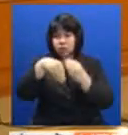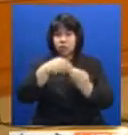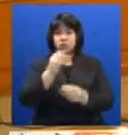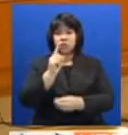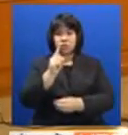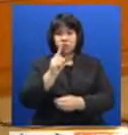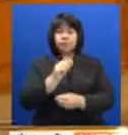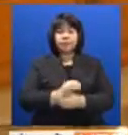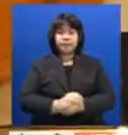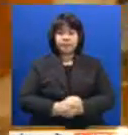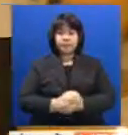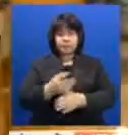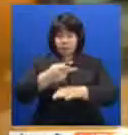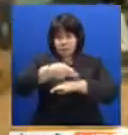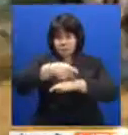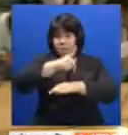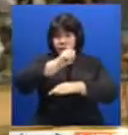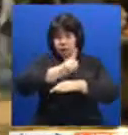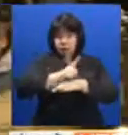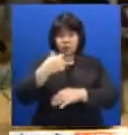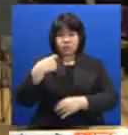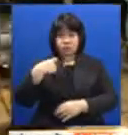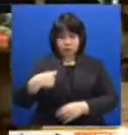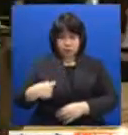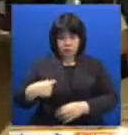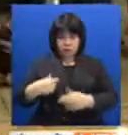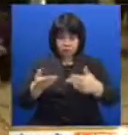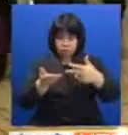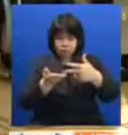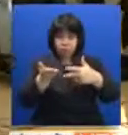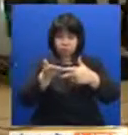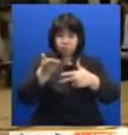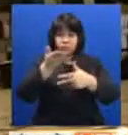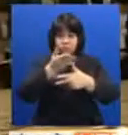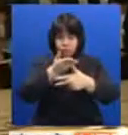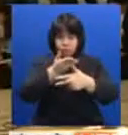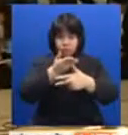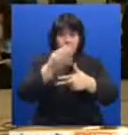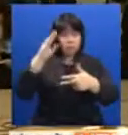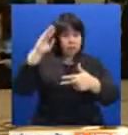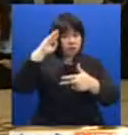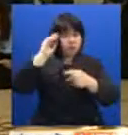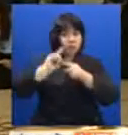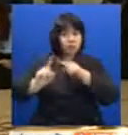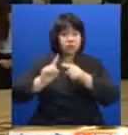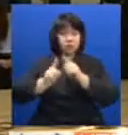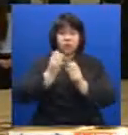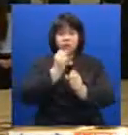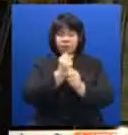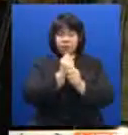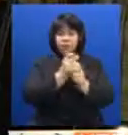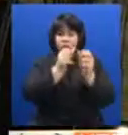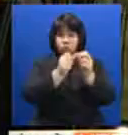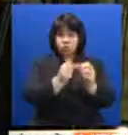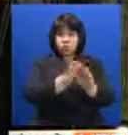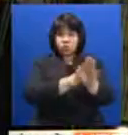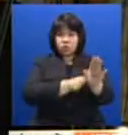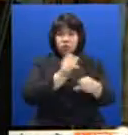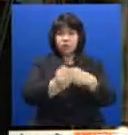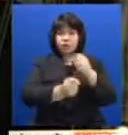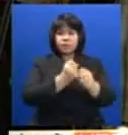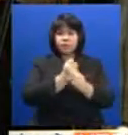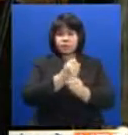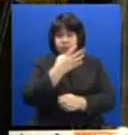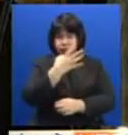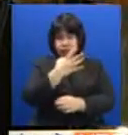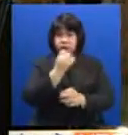ประทานสารดีกา ประทานสารปกรองสูงสุประทานสารอื่นและสารถหาร มีวาระดำรงตำแหน่ง 4 ปีและดำรงตำ